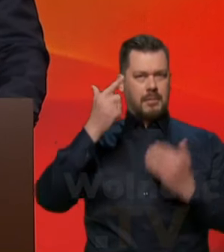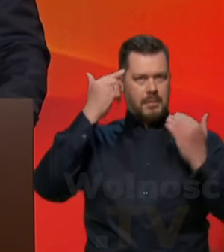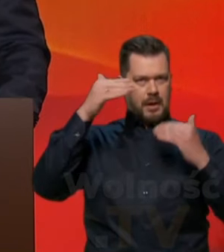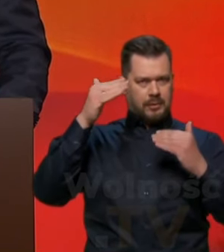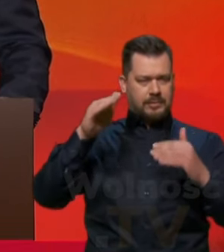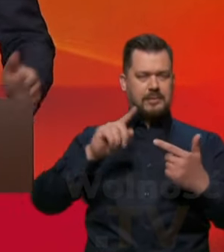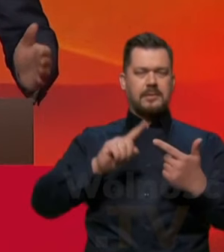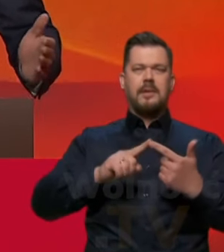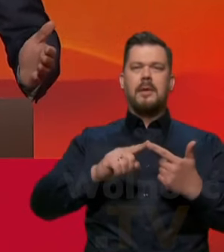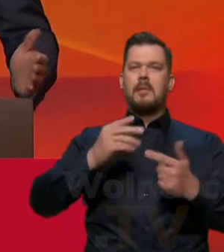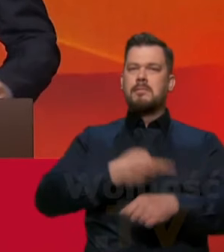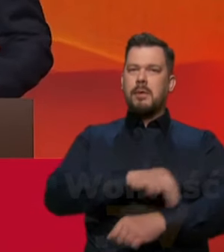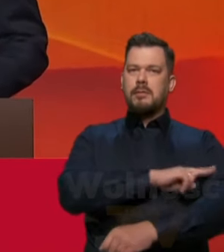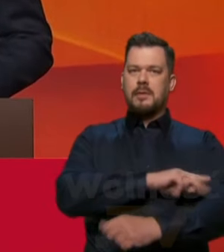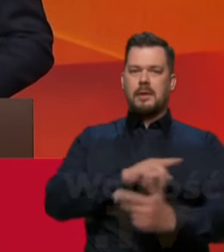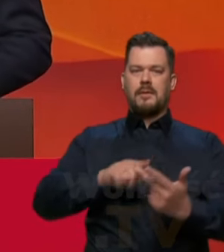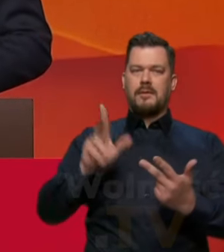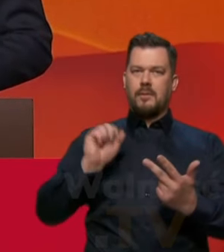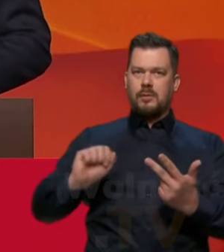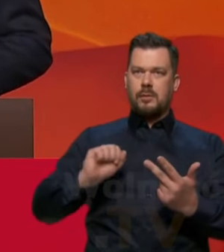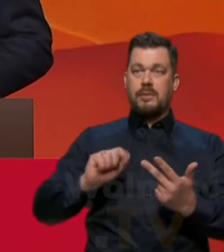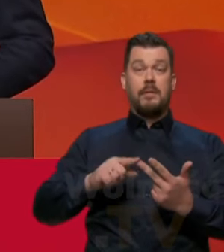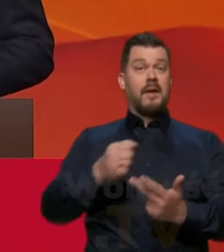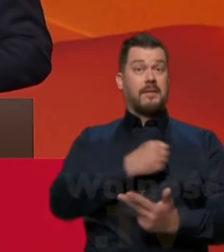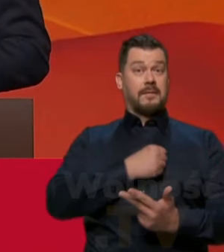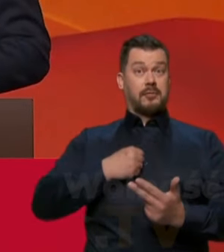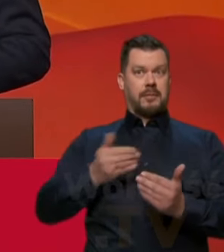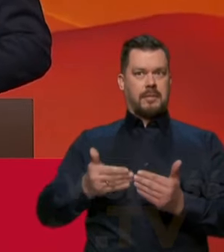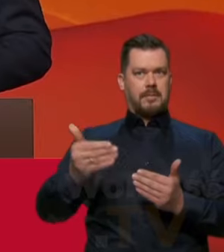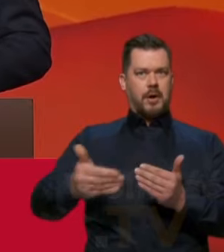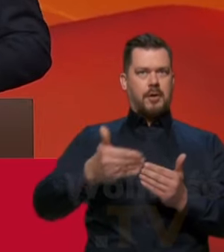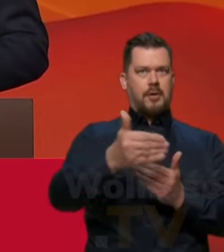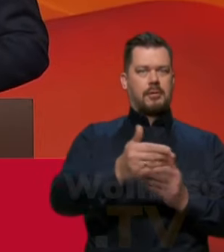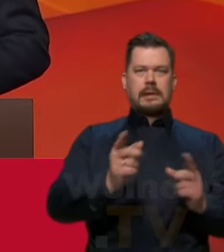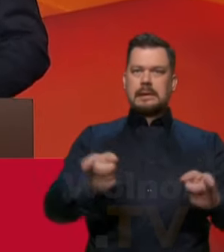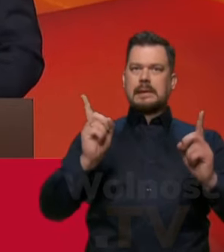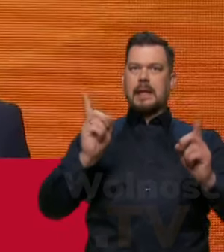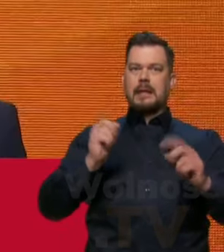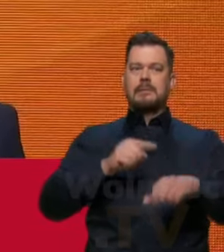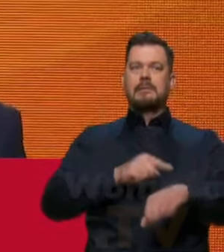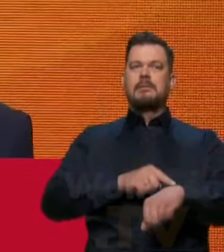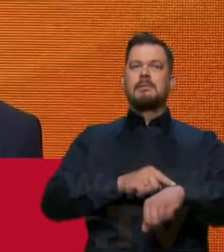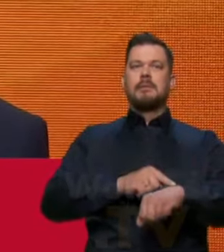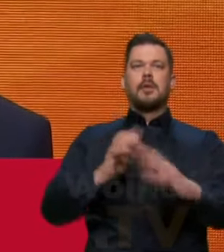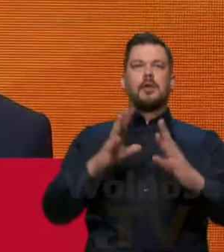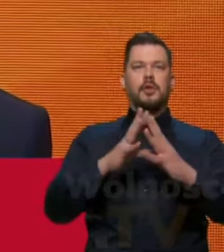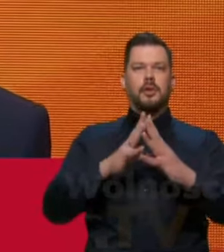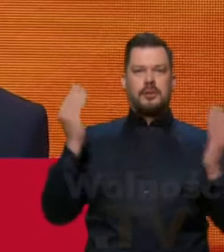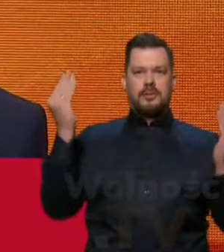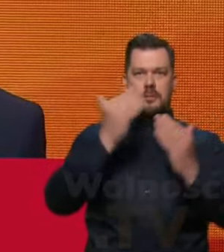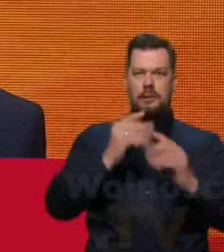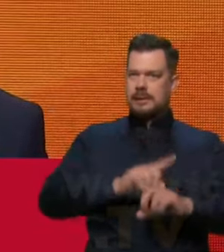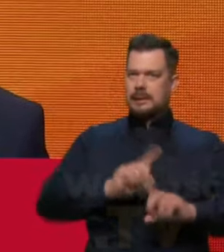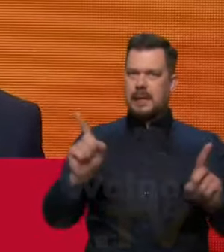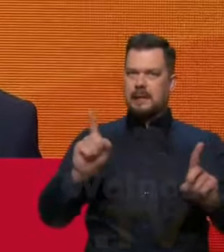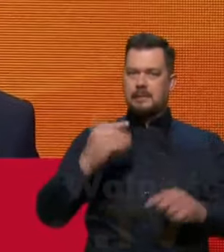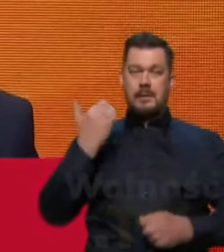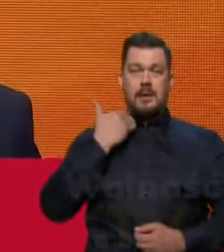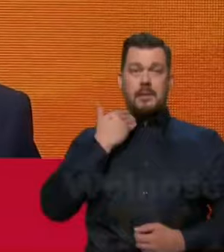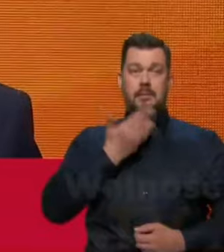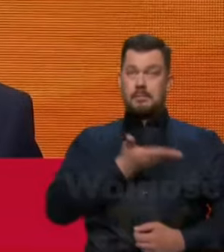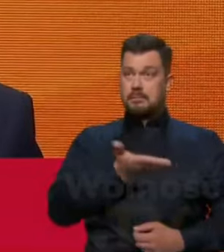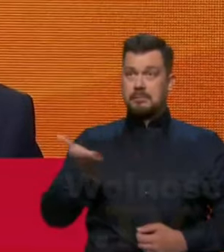Poznaniu czy Wrocławiu. Kolejne gminy wokół Warszawy wprowadzają zakaz sprzedaży alkoholu po godzinie 22. Czy jest pani pan